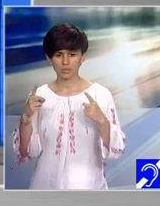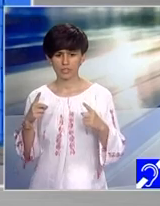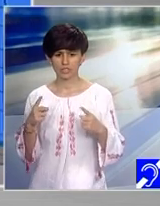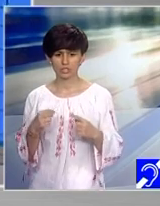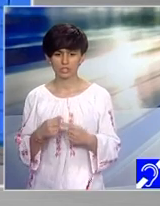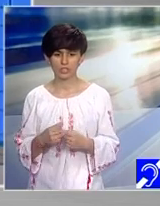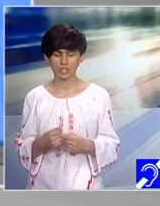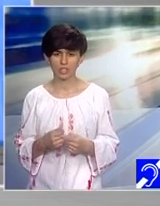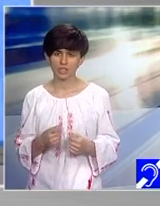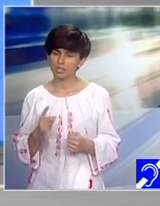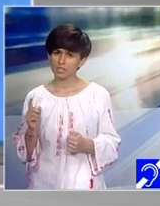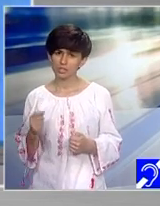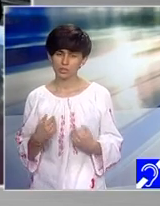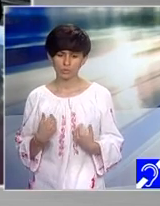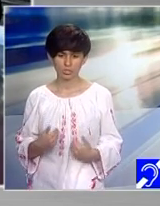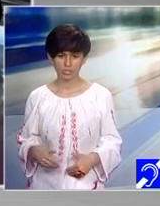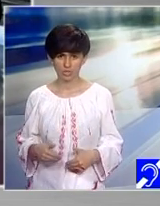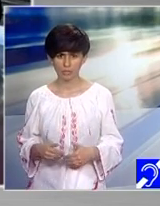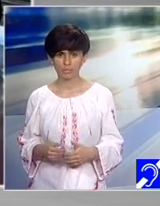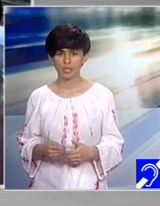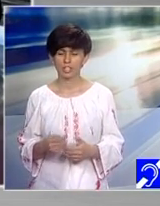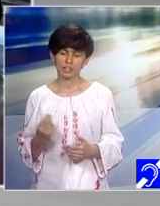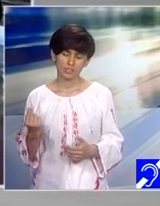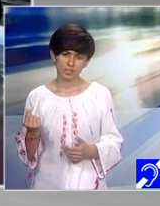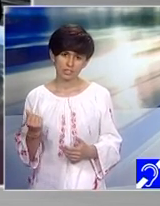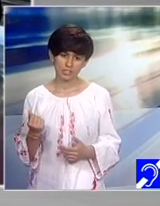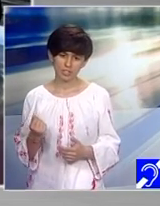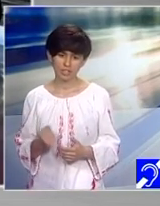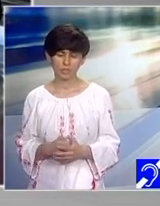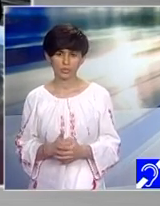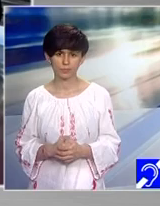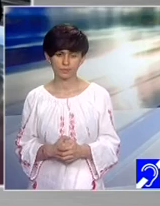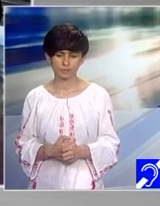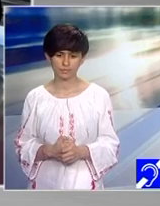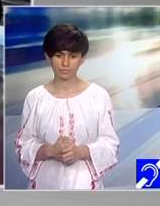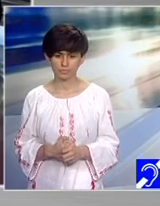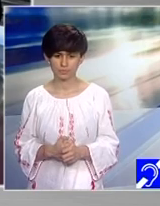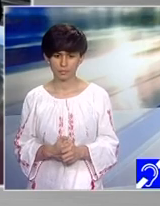Din generozitate, din mărimie sufletească, eventual. Nu?